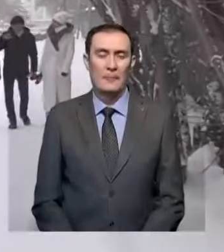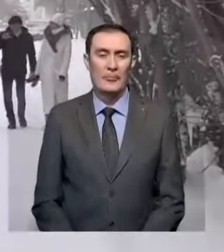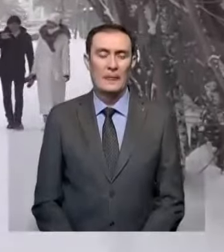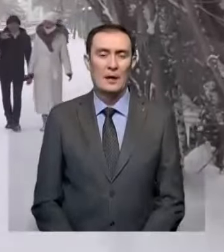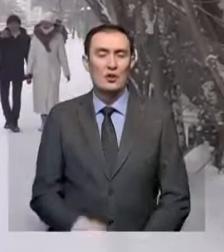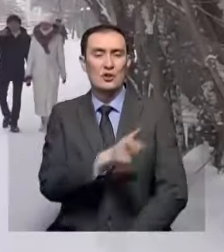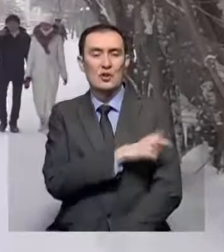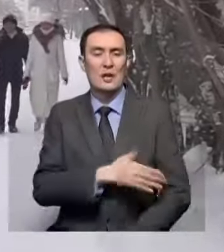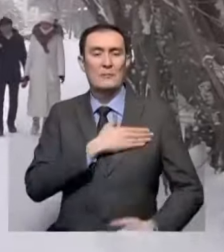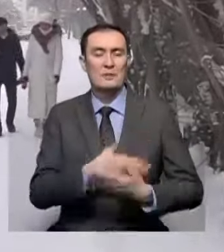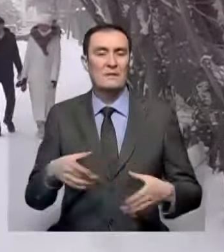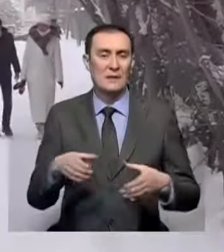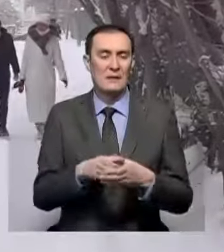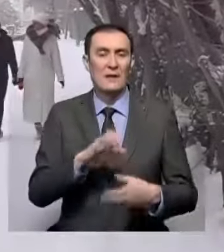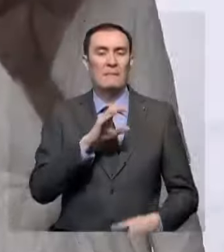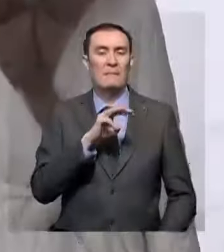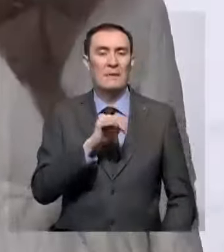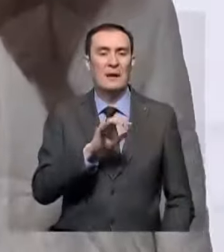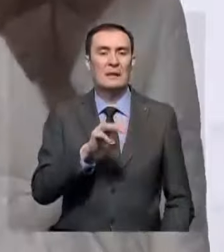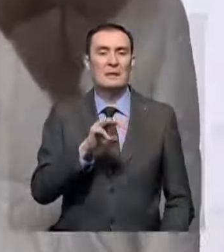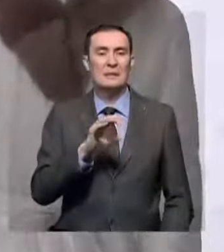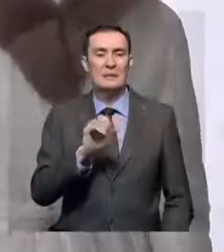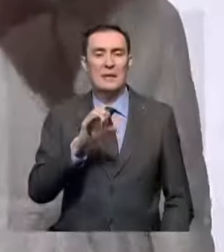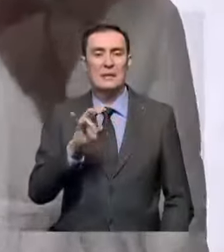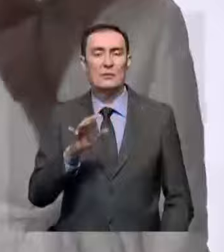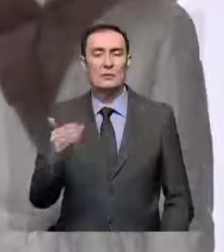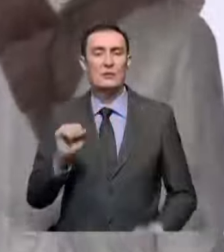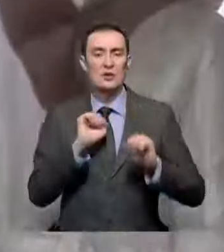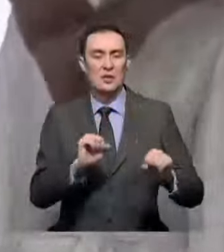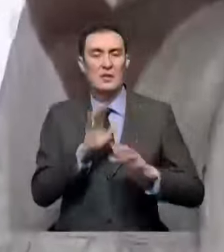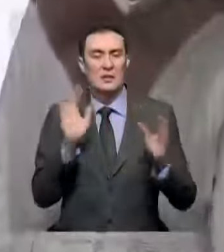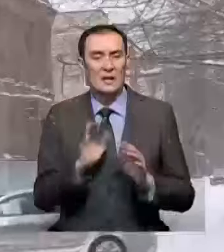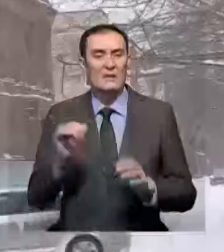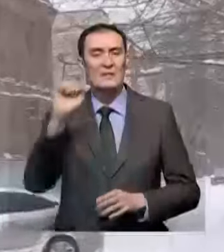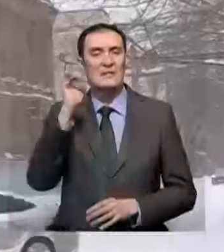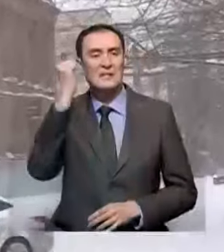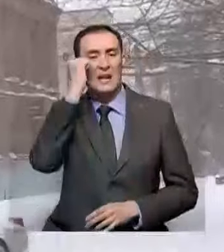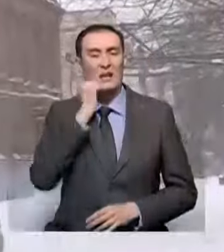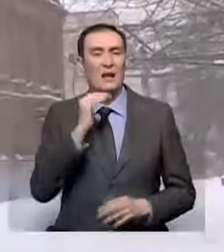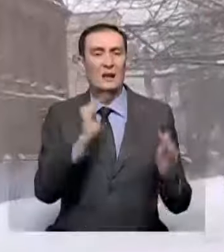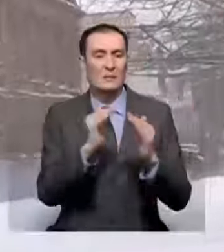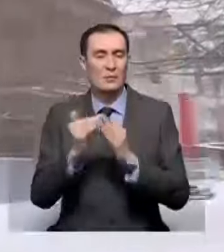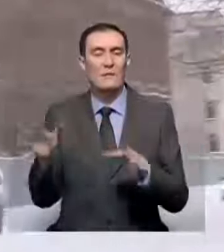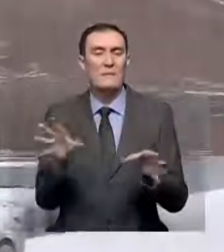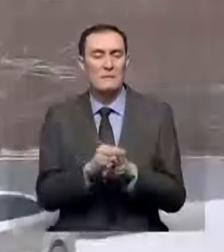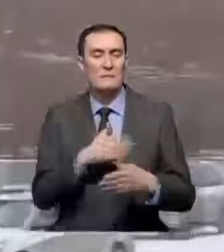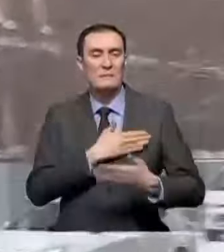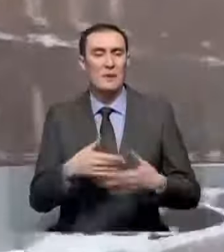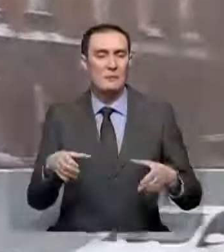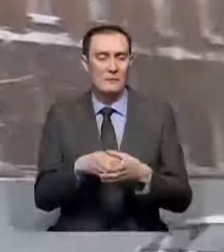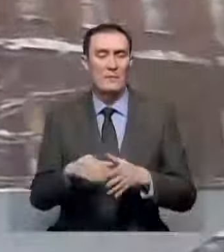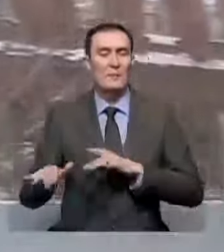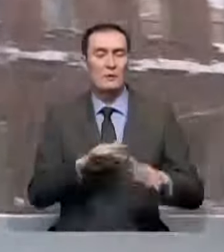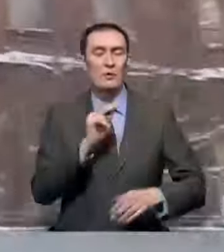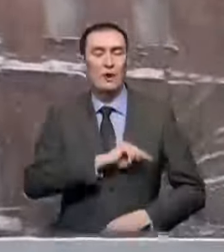Член общественного совета, краевед Марат Сасанов, один из тех, кто стеной стоит за сохранность старинных особняков. Он вместе с единомышленниками